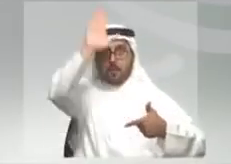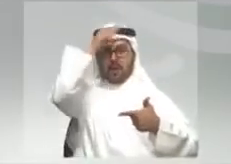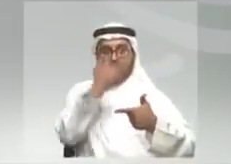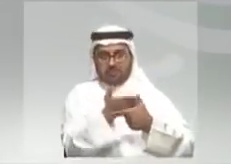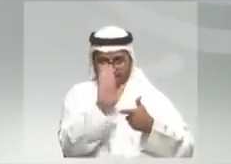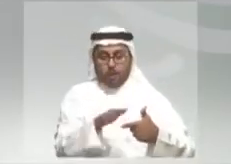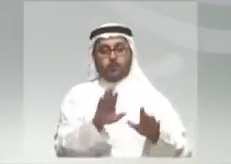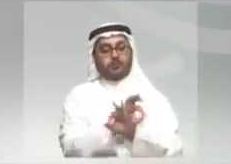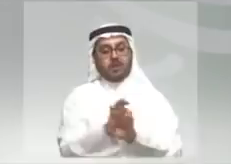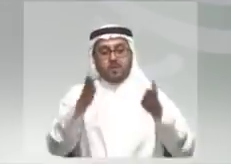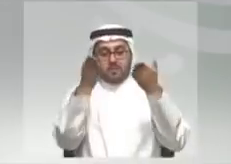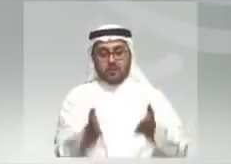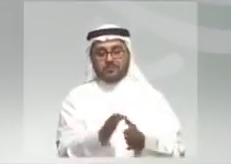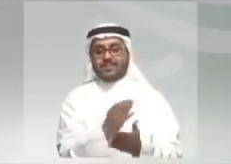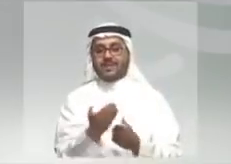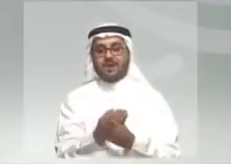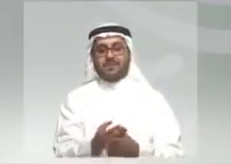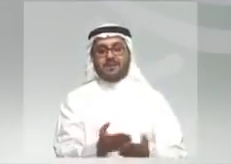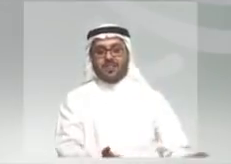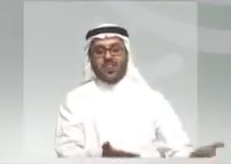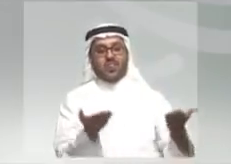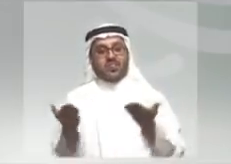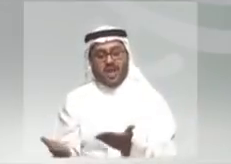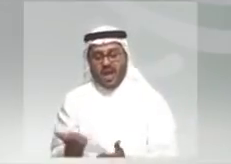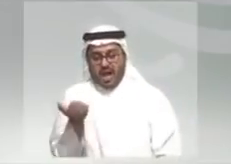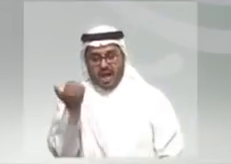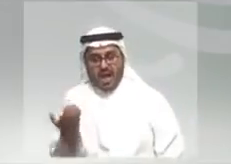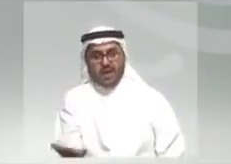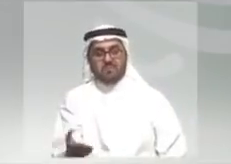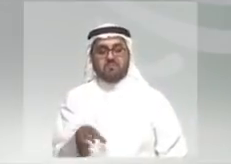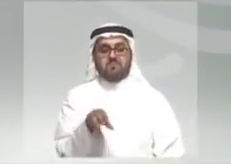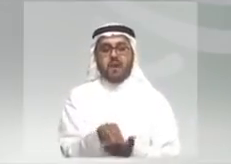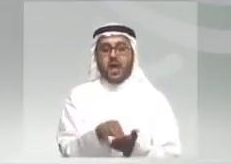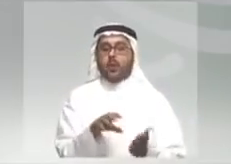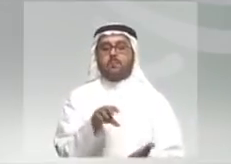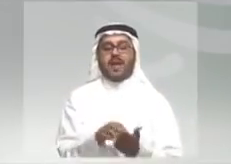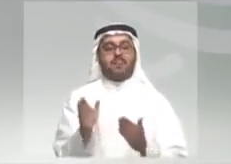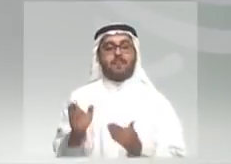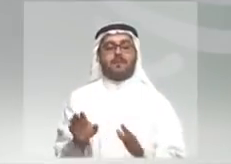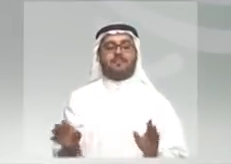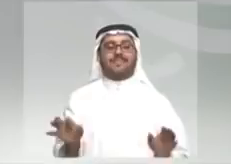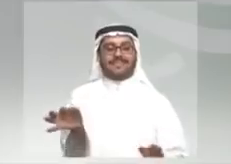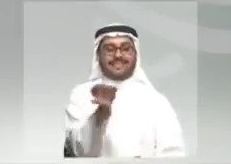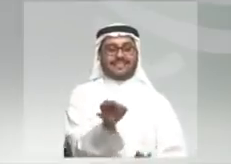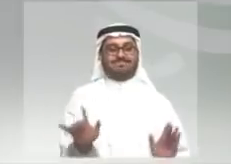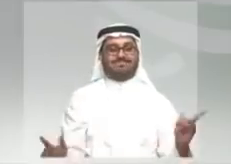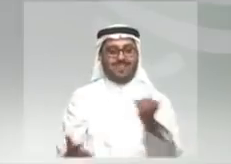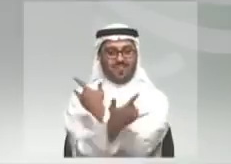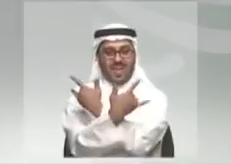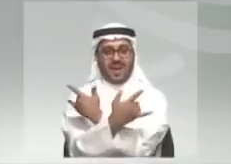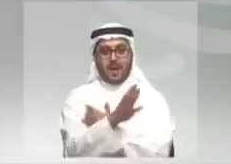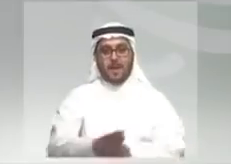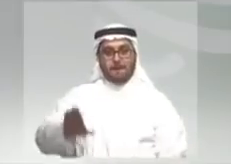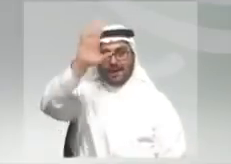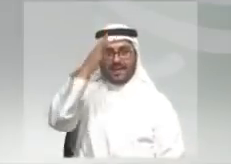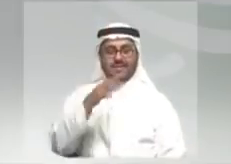العهد نائب رئيس مجلس الوزراء وزير الدفاع، وذلك في مقر انعقاد القمة بمركز الملك عبد العزيز الثقافي